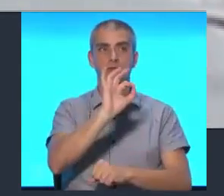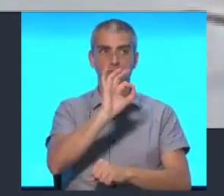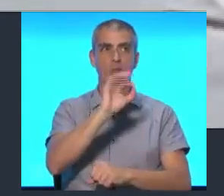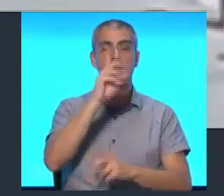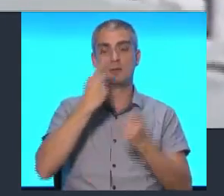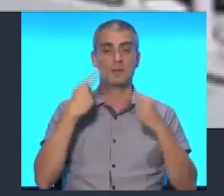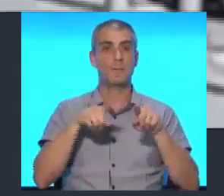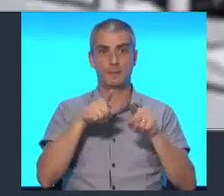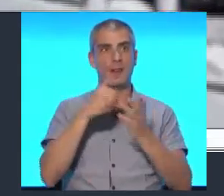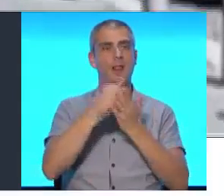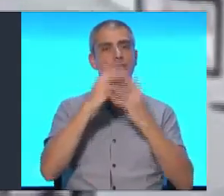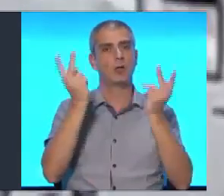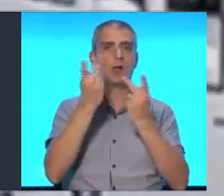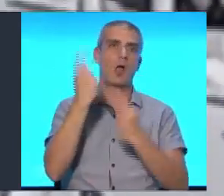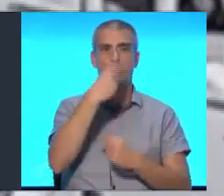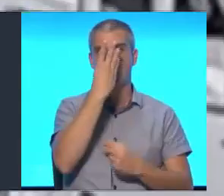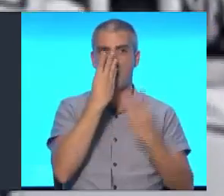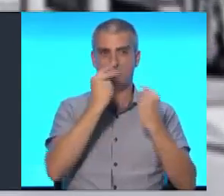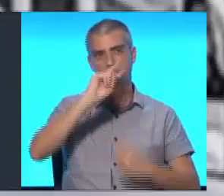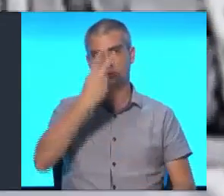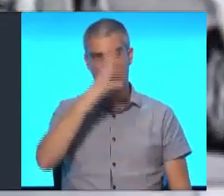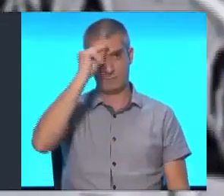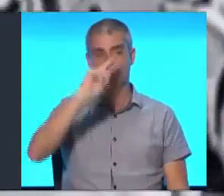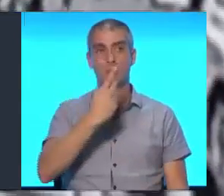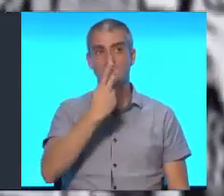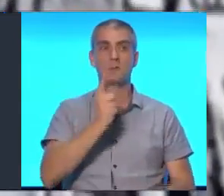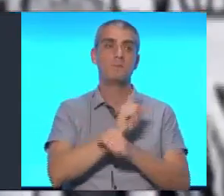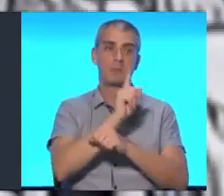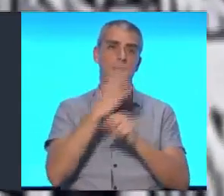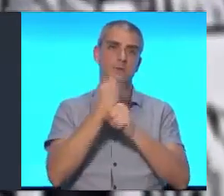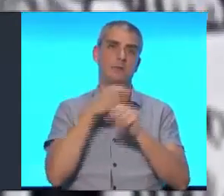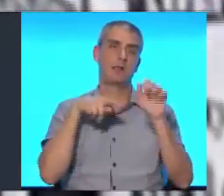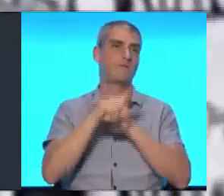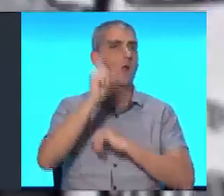כשבמקביל יימשך המצוד אחר החשוד האחר, שלפי שעה זהותו עדיין לא ידועה.